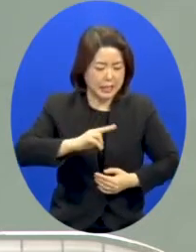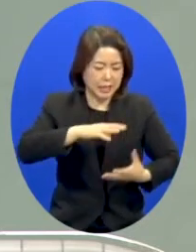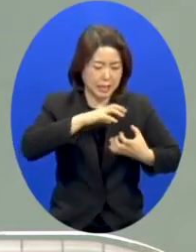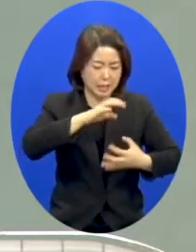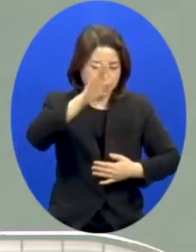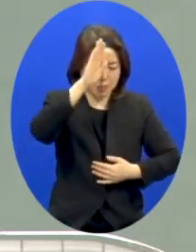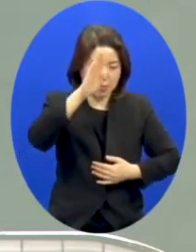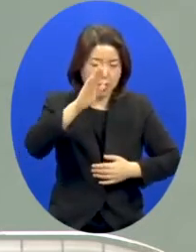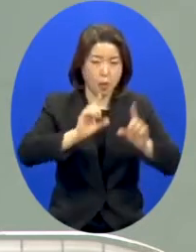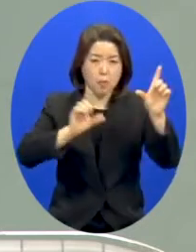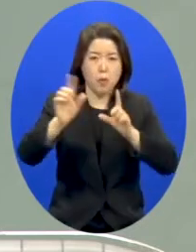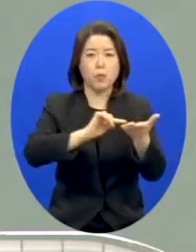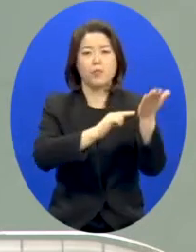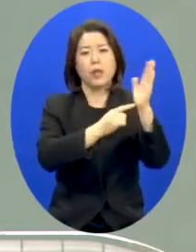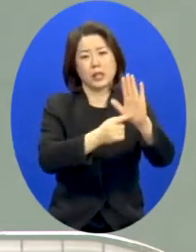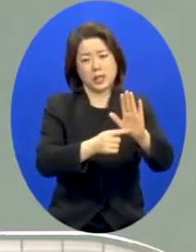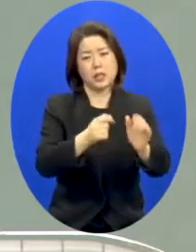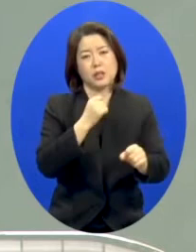만들었